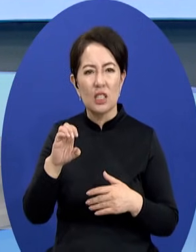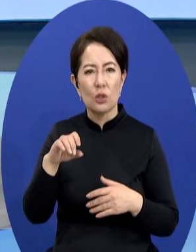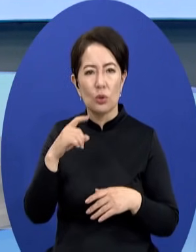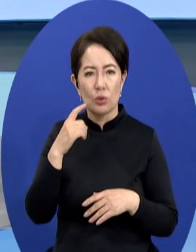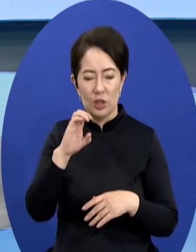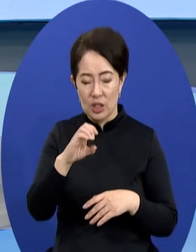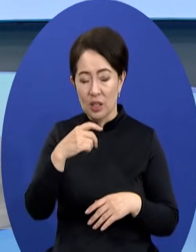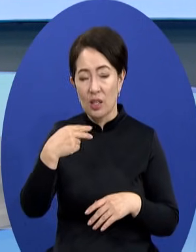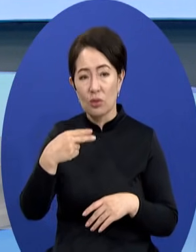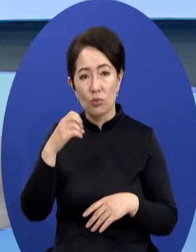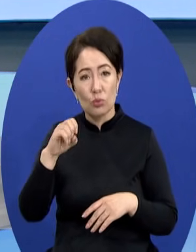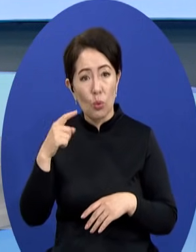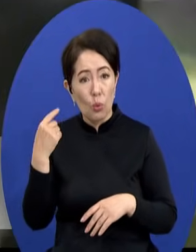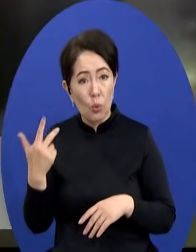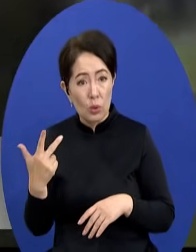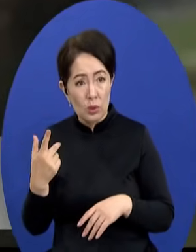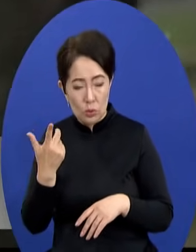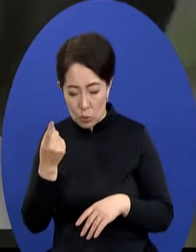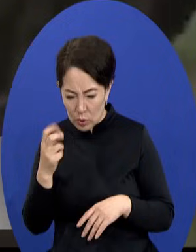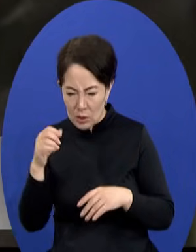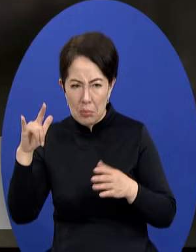нарийн тогтоогоогүй байна.